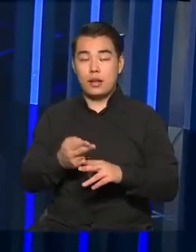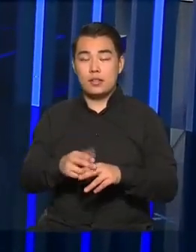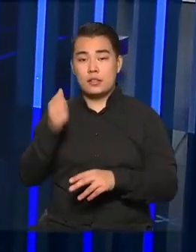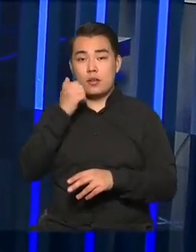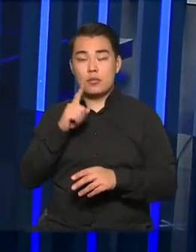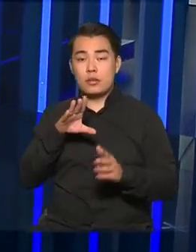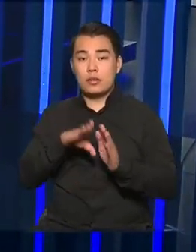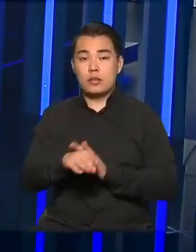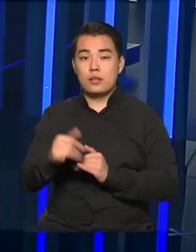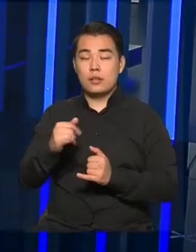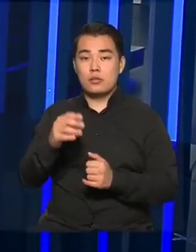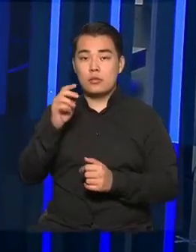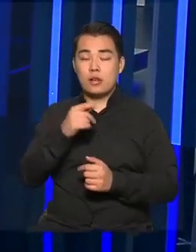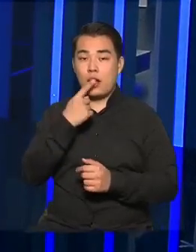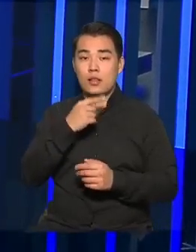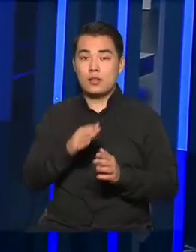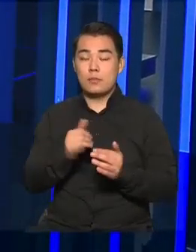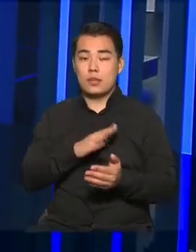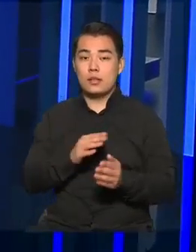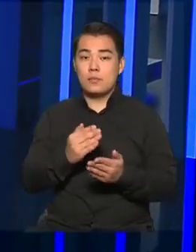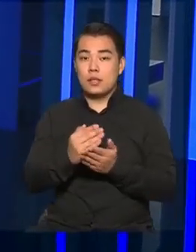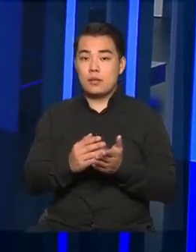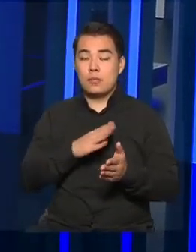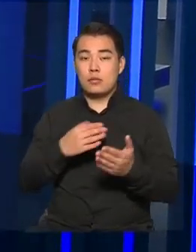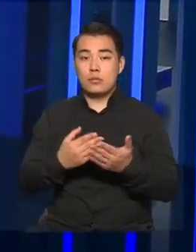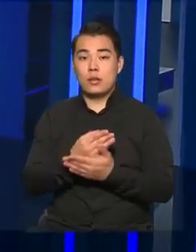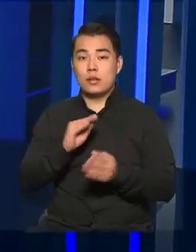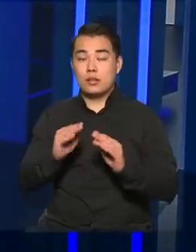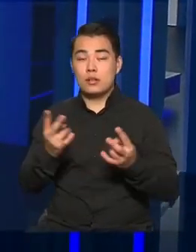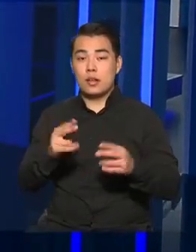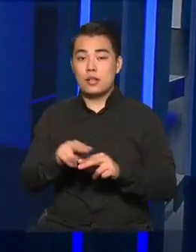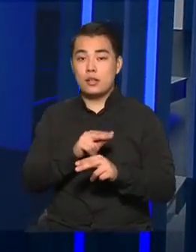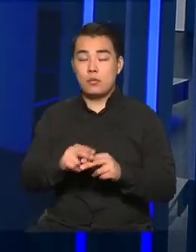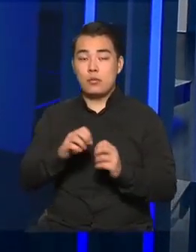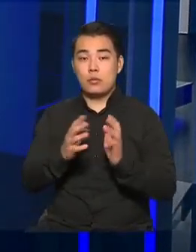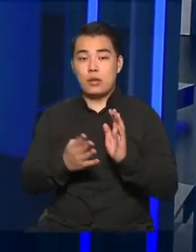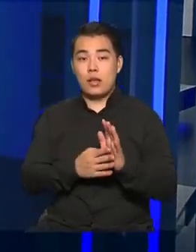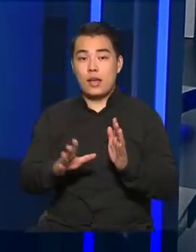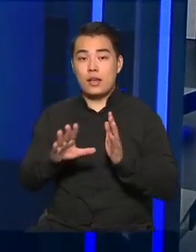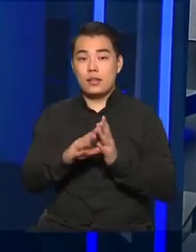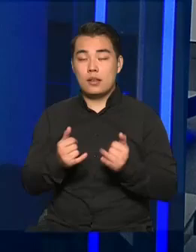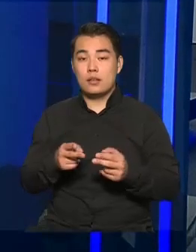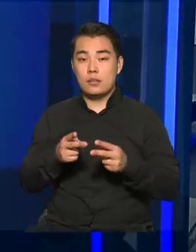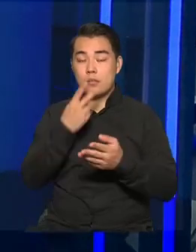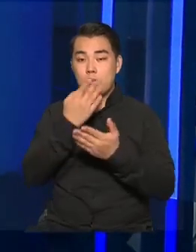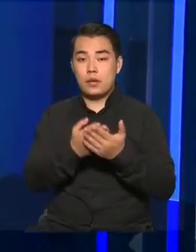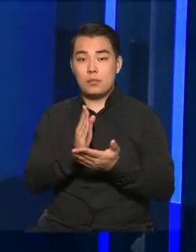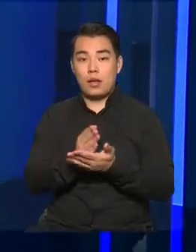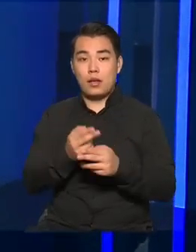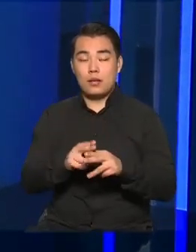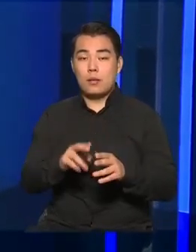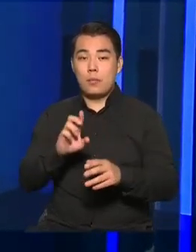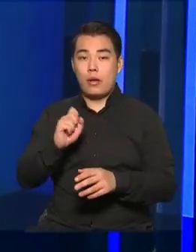сонша үкметтің қызыл тізіміне кірген. Дереу жамап жасқауды қажет ететін елдегі 19 энергетикалық нысанның бірі. Бүгін